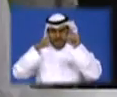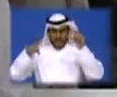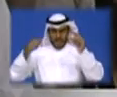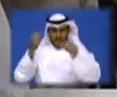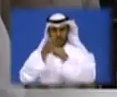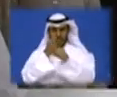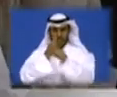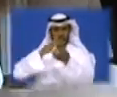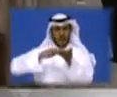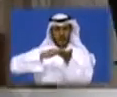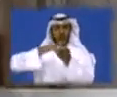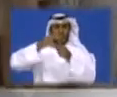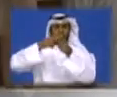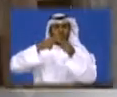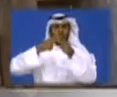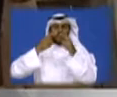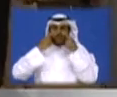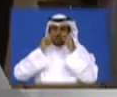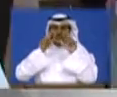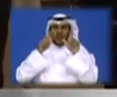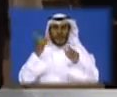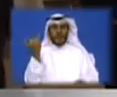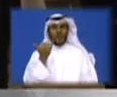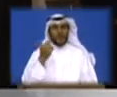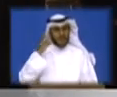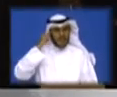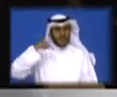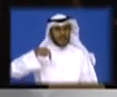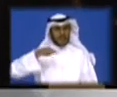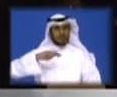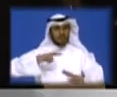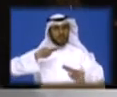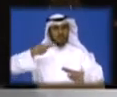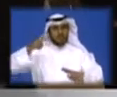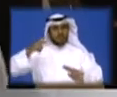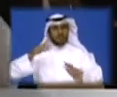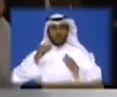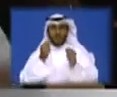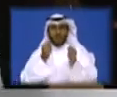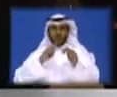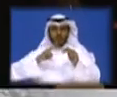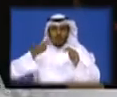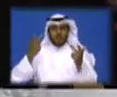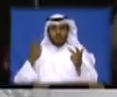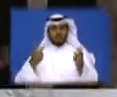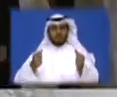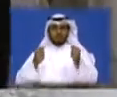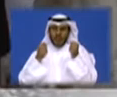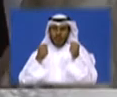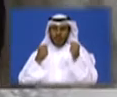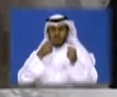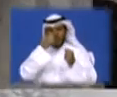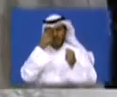دولة الكويت تشهد تغييرات سياسية ومالية مما اثر على